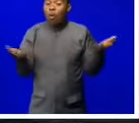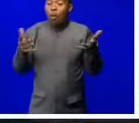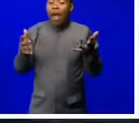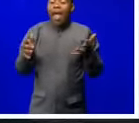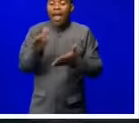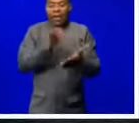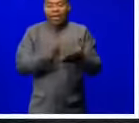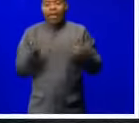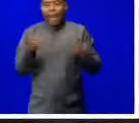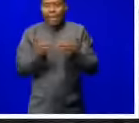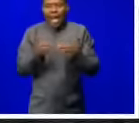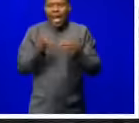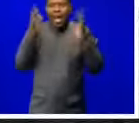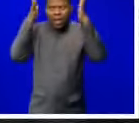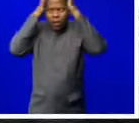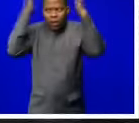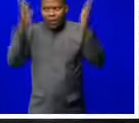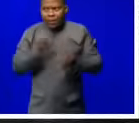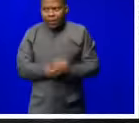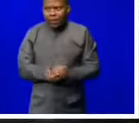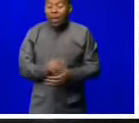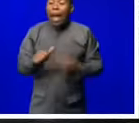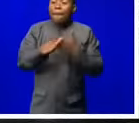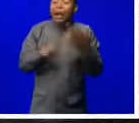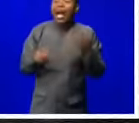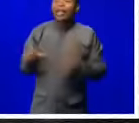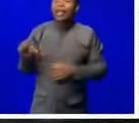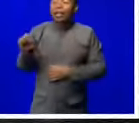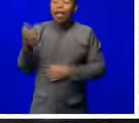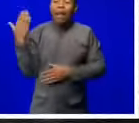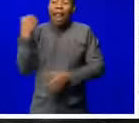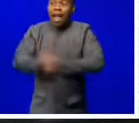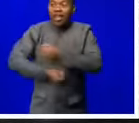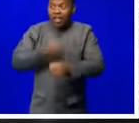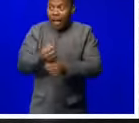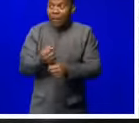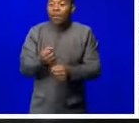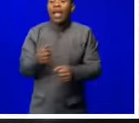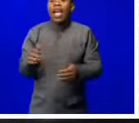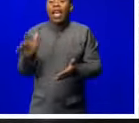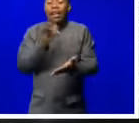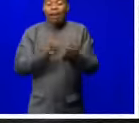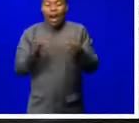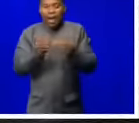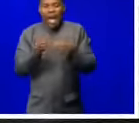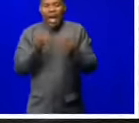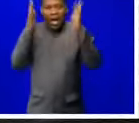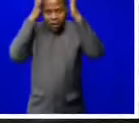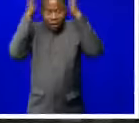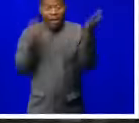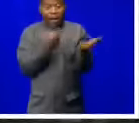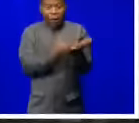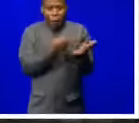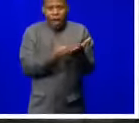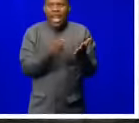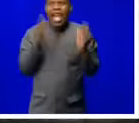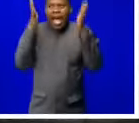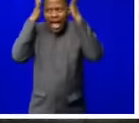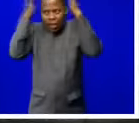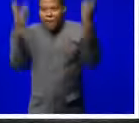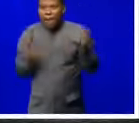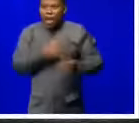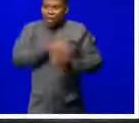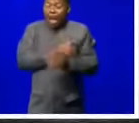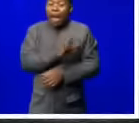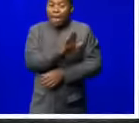of Eswatini. Ngenyanga yenyoni eminyakeni lophelile iCentral Bank of Eswatini ibike kwekuthi tinkung temali live tehle